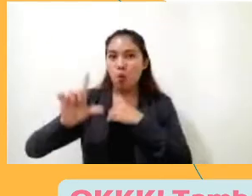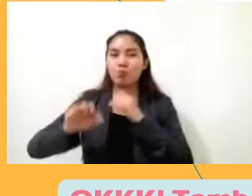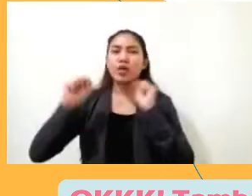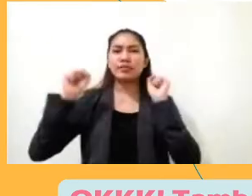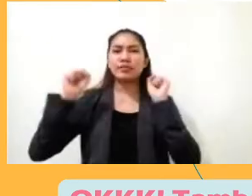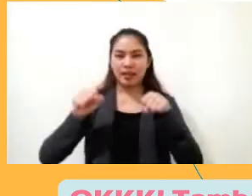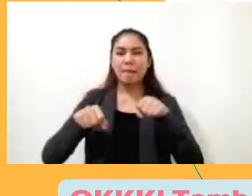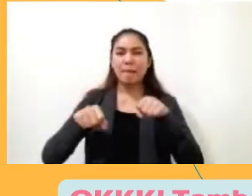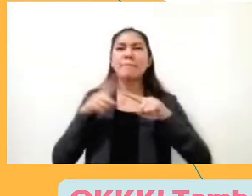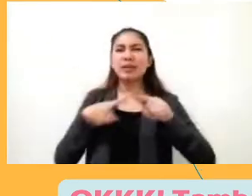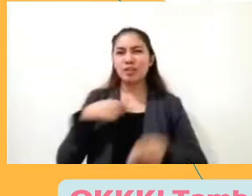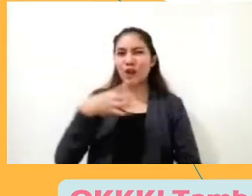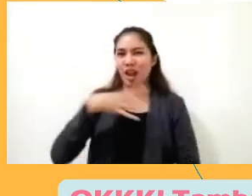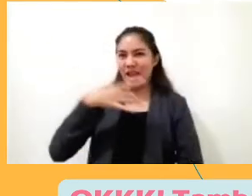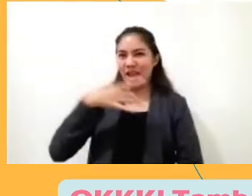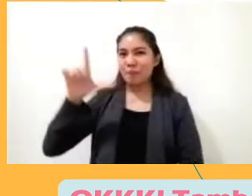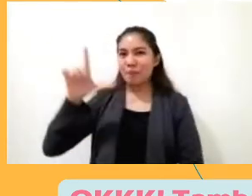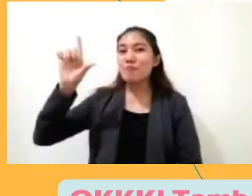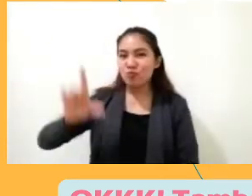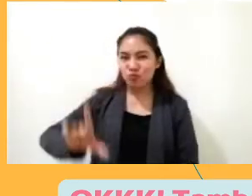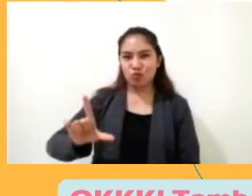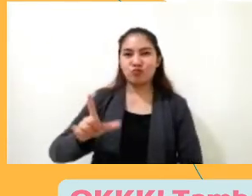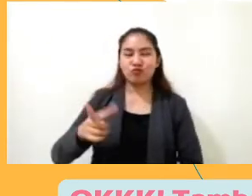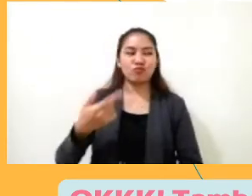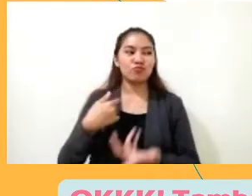levels, bababa ako.